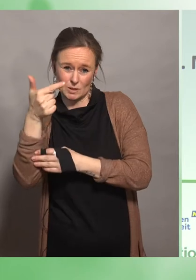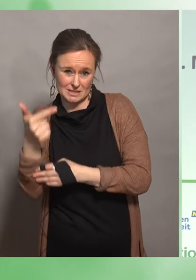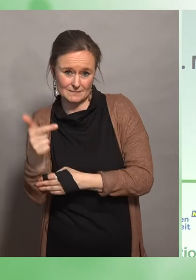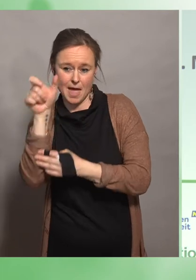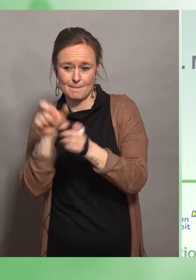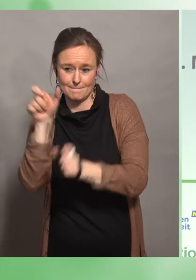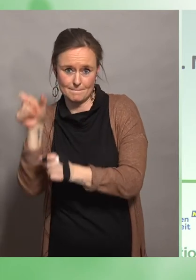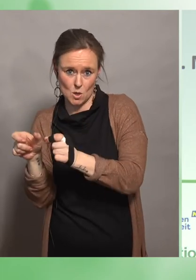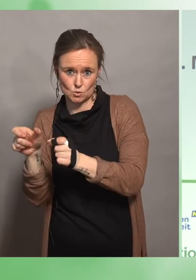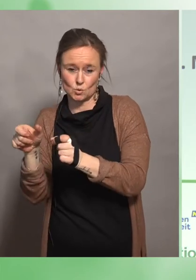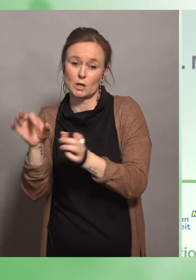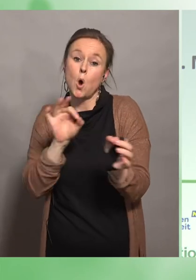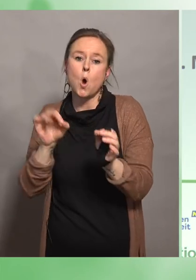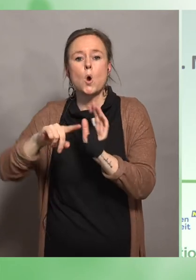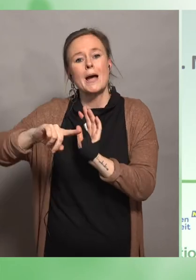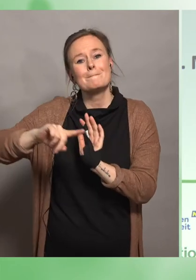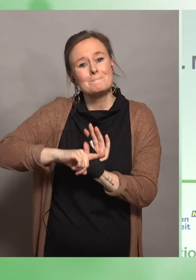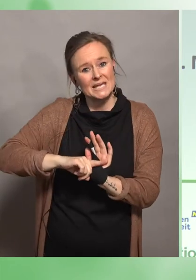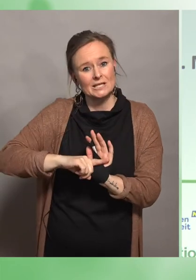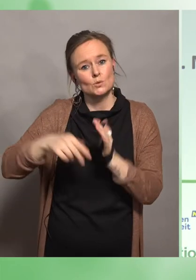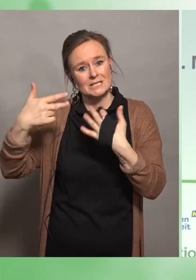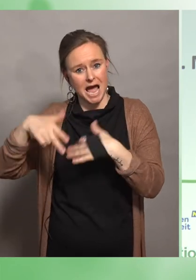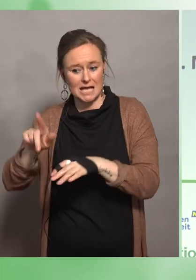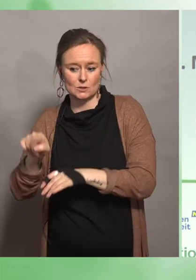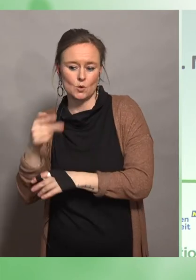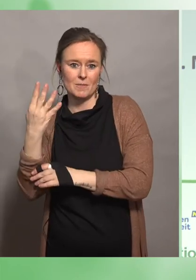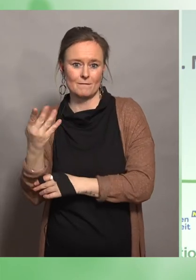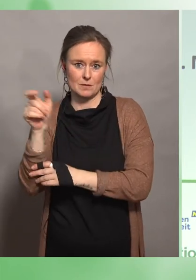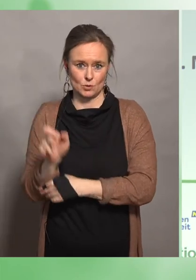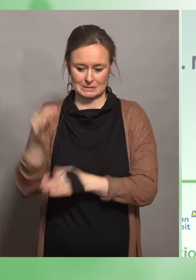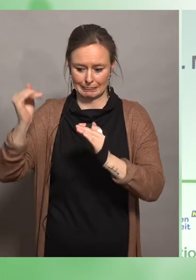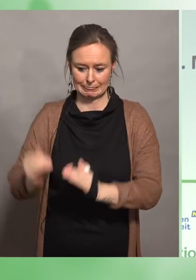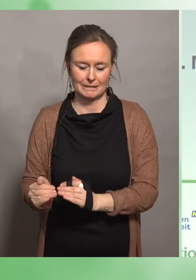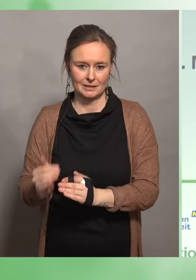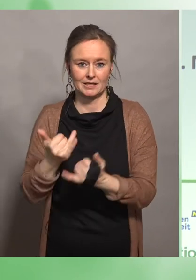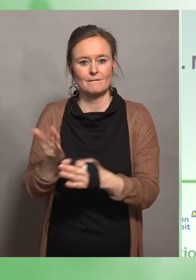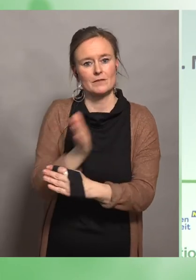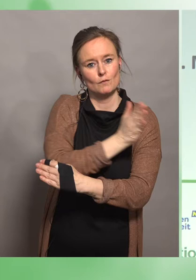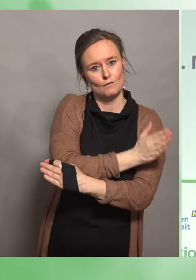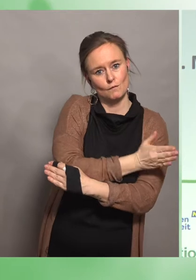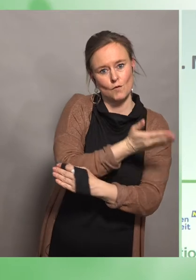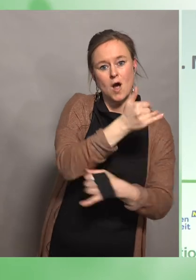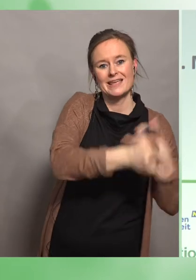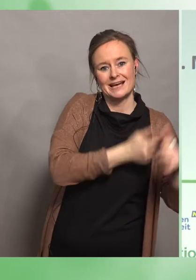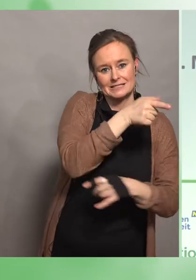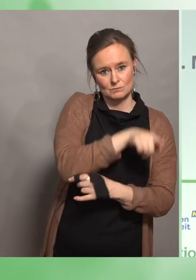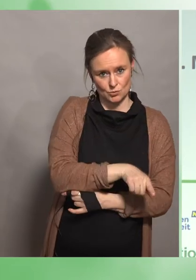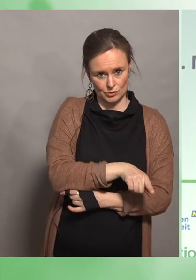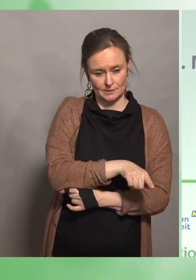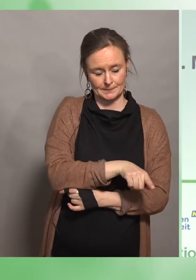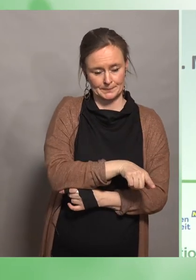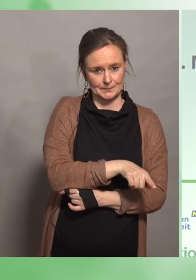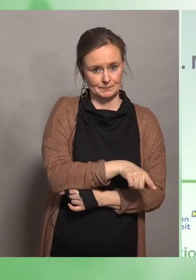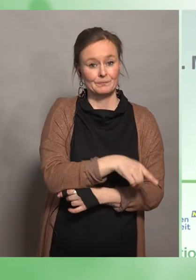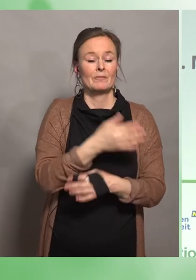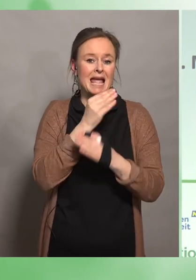Personen oder minus 18,4% niedriger als im Vorjahresmonat. Meine sehr geehrten